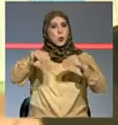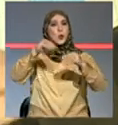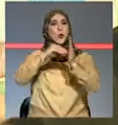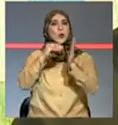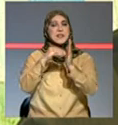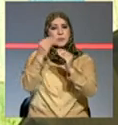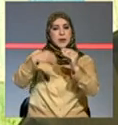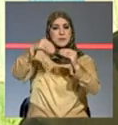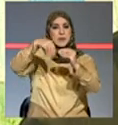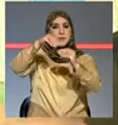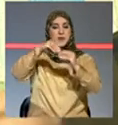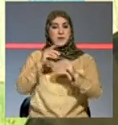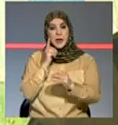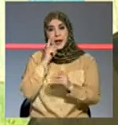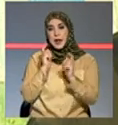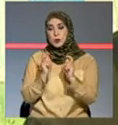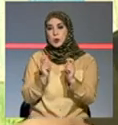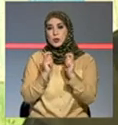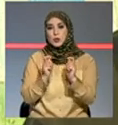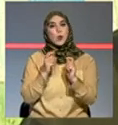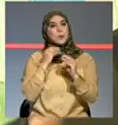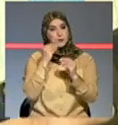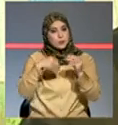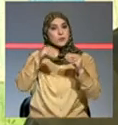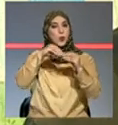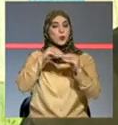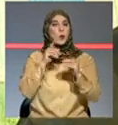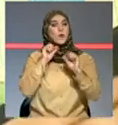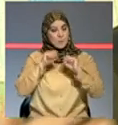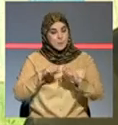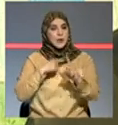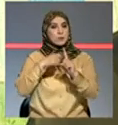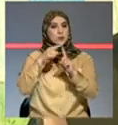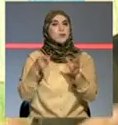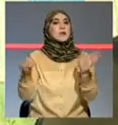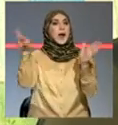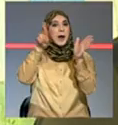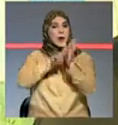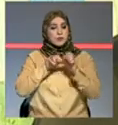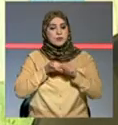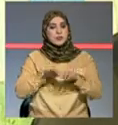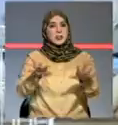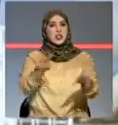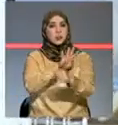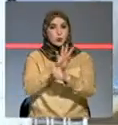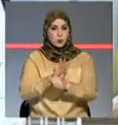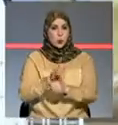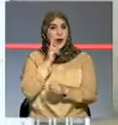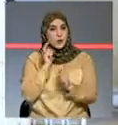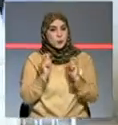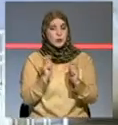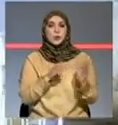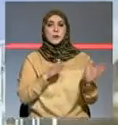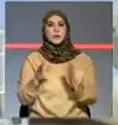معناتها فما مؤشرات نتاع عوده للانتشار نتاع الوباء هذا. تسجيل